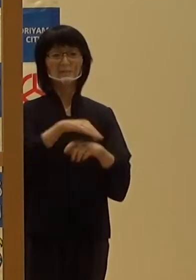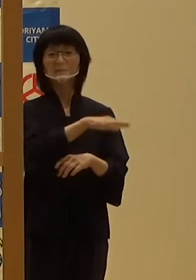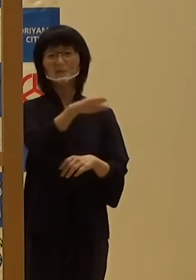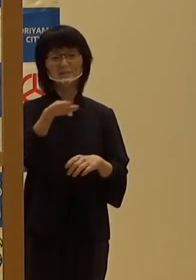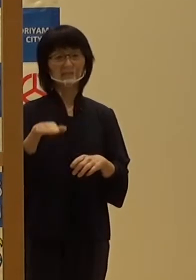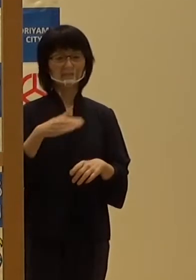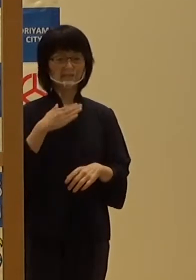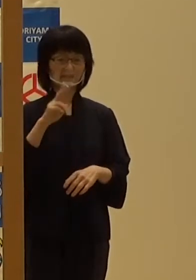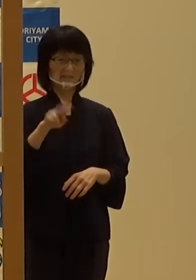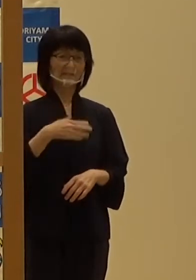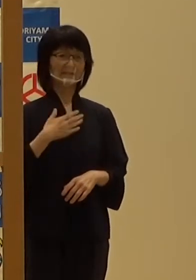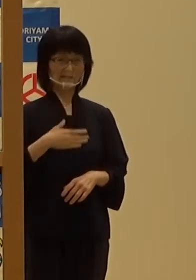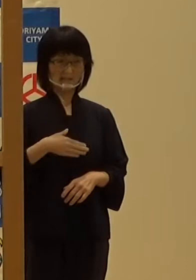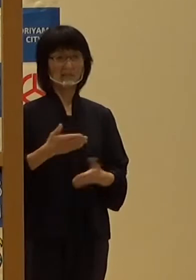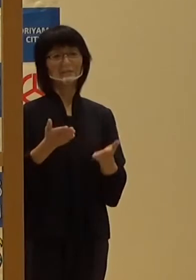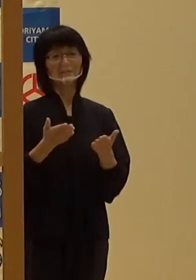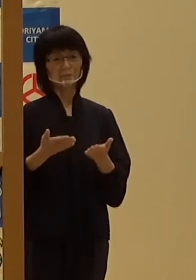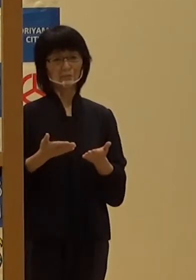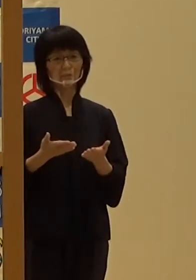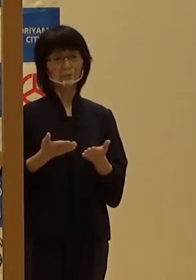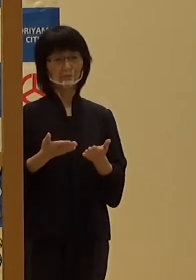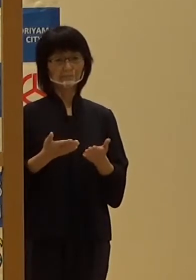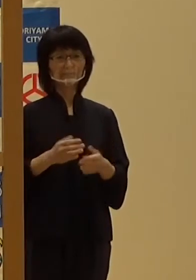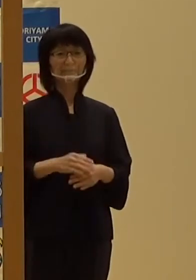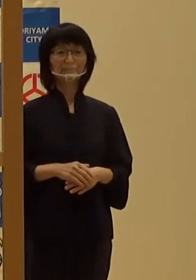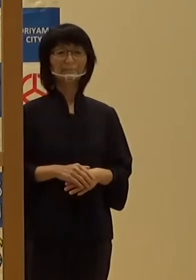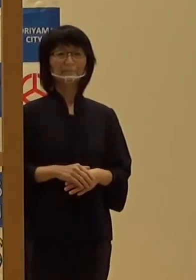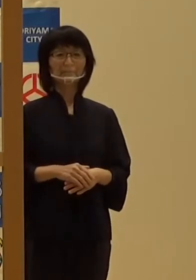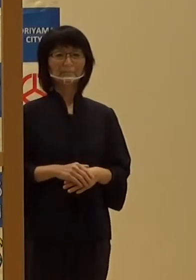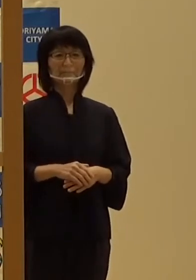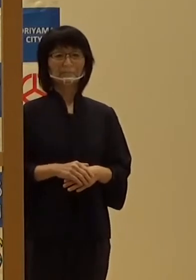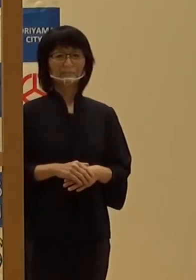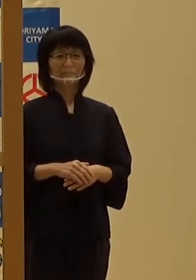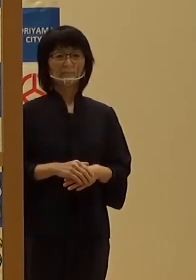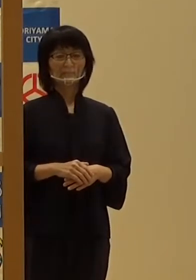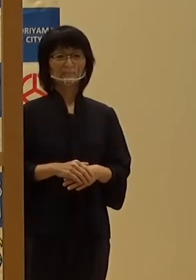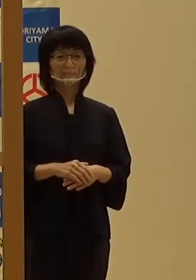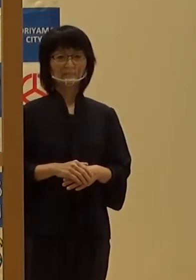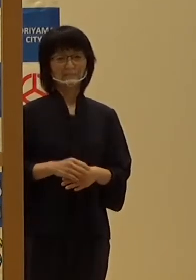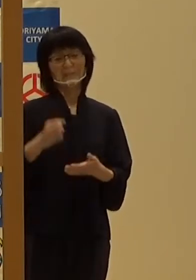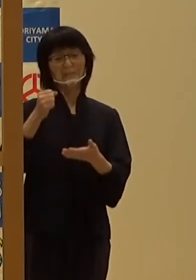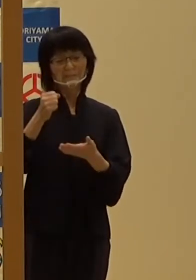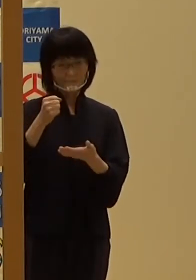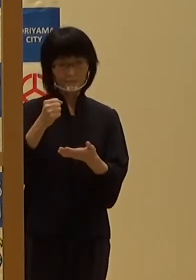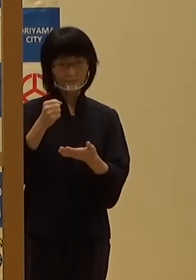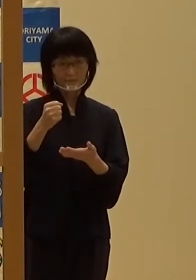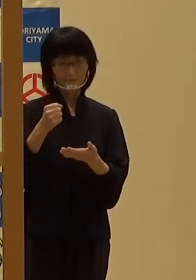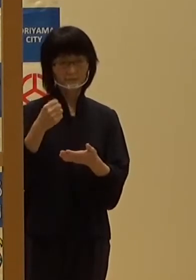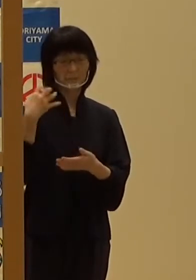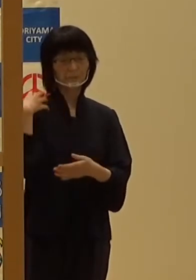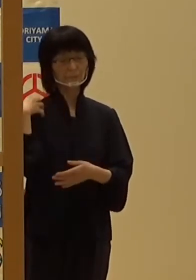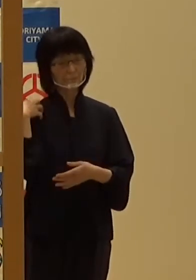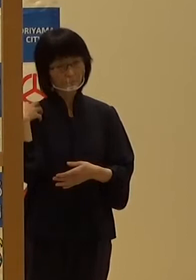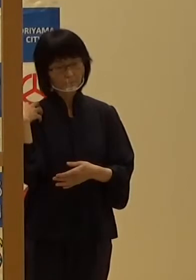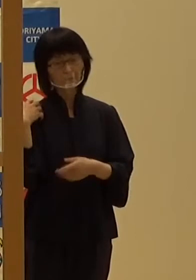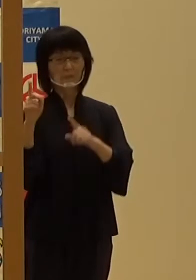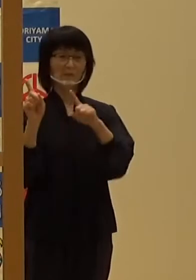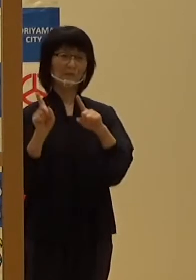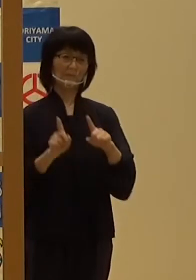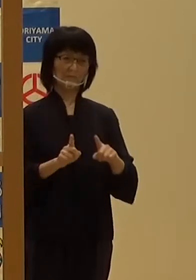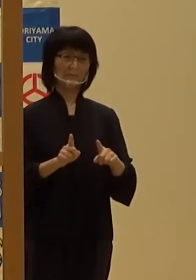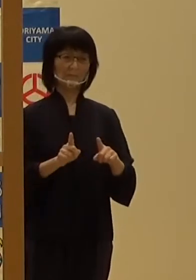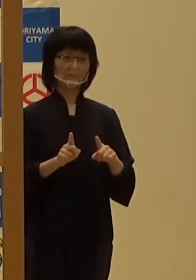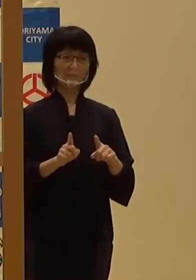皆さんに理解いただく、で合わせましてですね、財政的負担も軽減